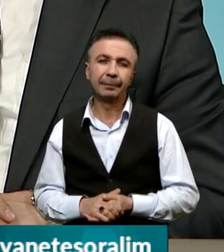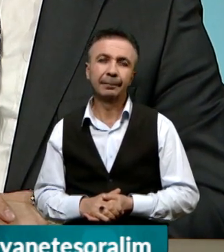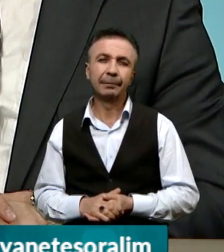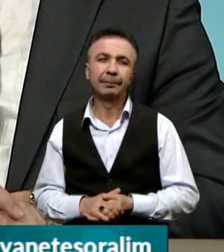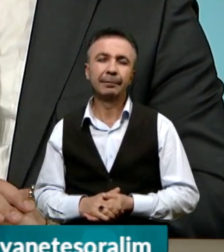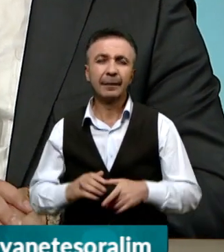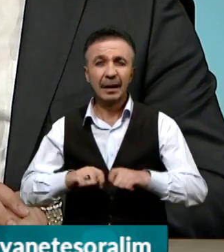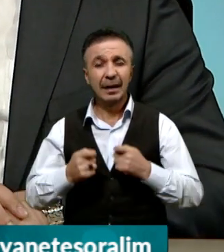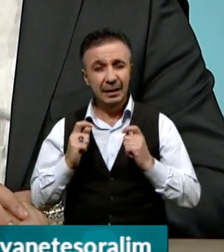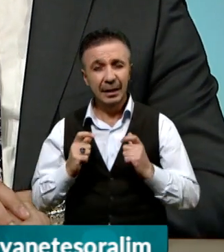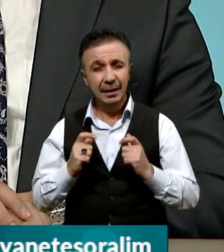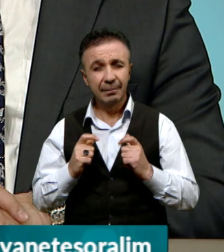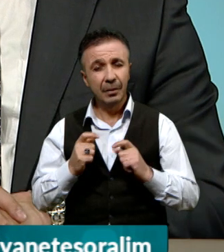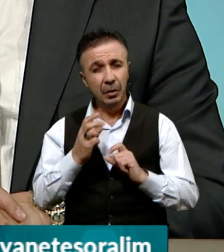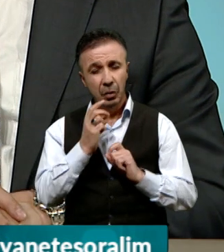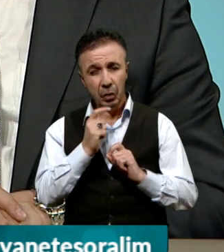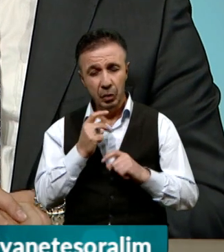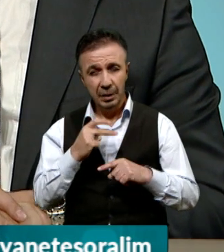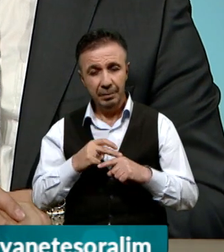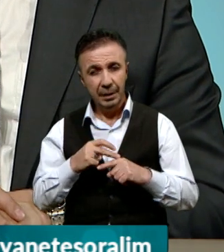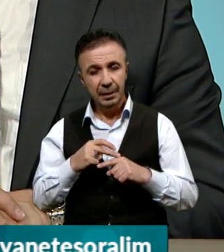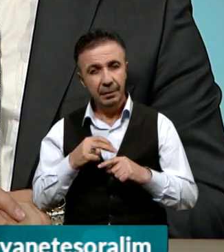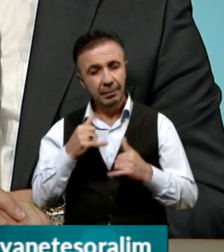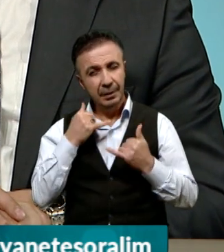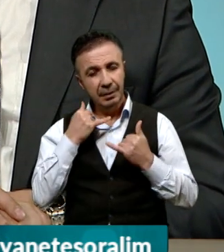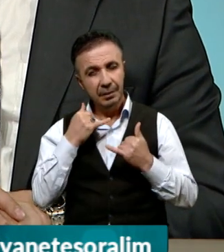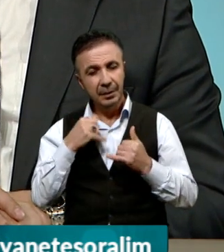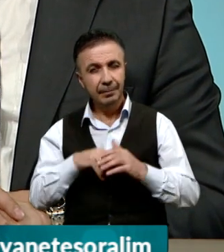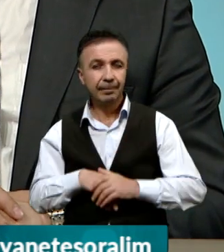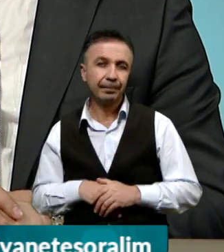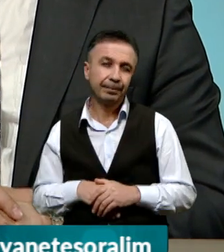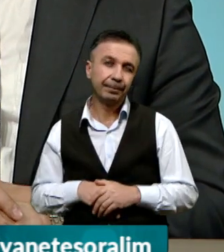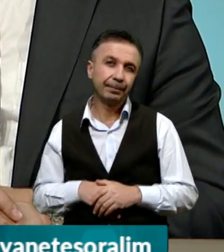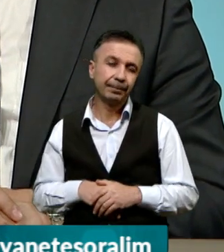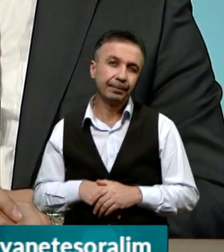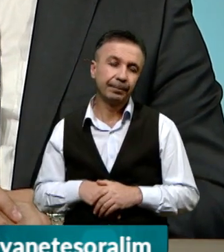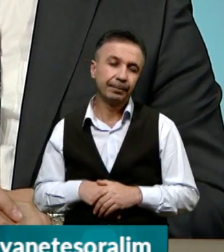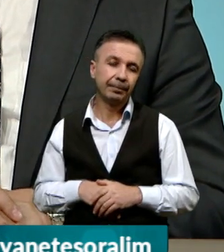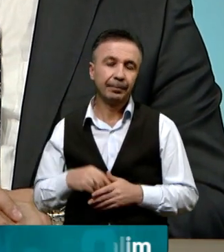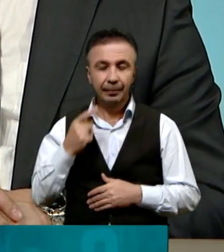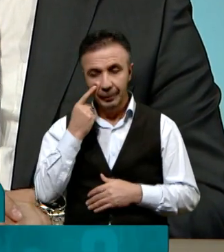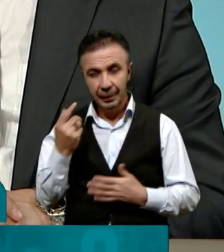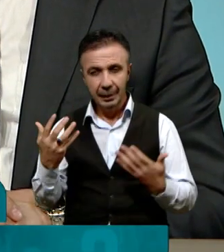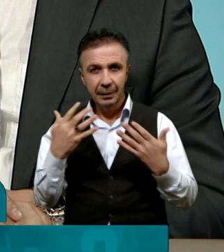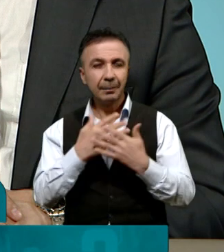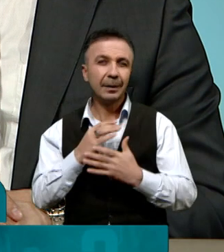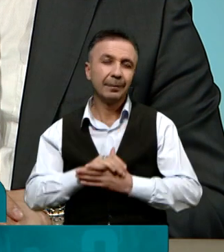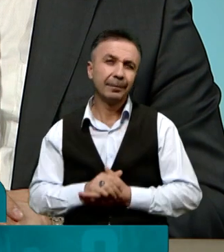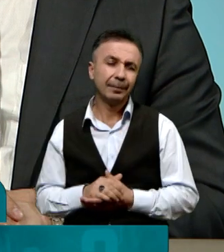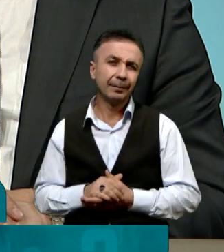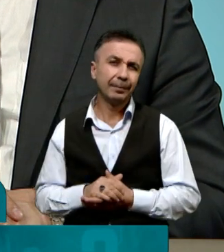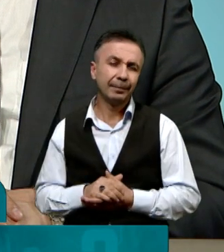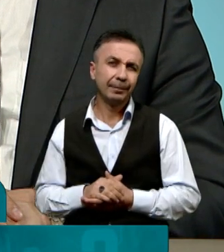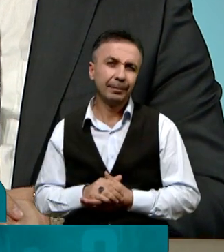gidelim. Özcan Bey Kırşehir'den telefon attığımızda. Hoş geldiniz Özcan Bey. Hayırlı akşamlar, hoş sağ bulduk olun. Hocam.